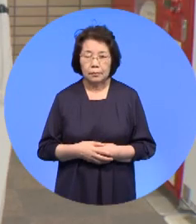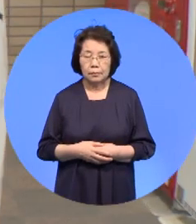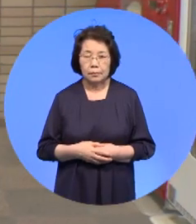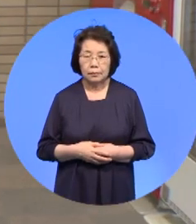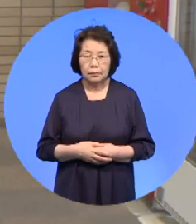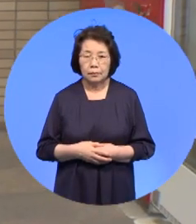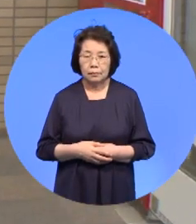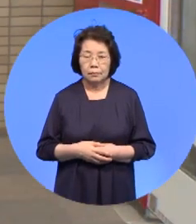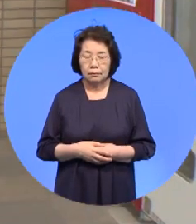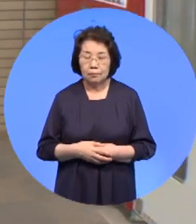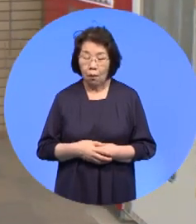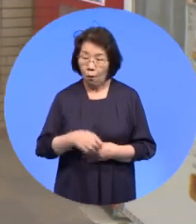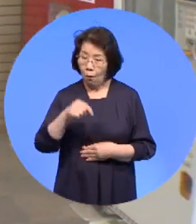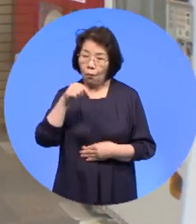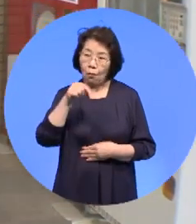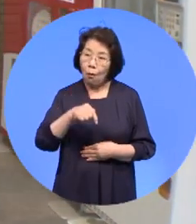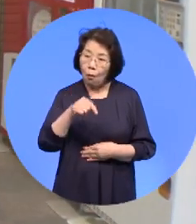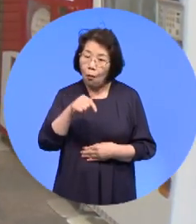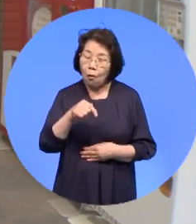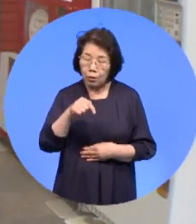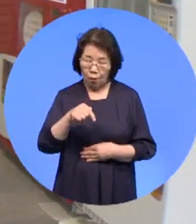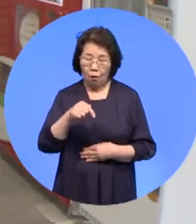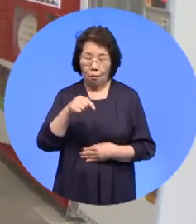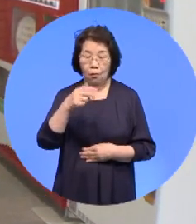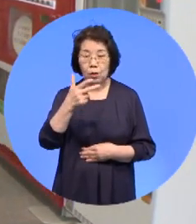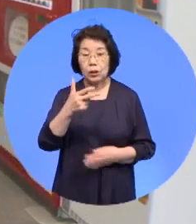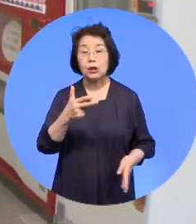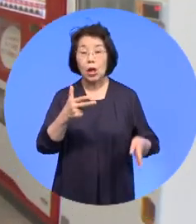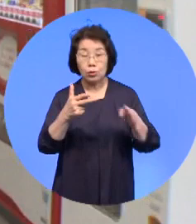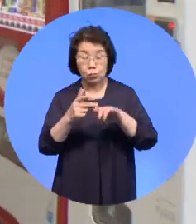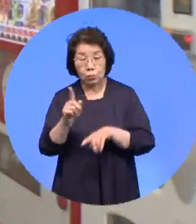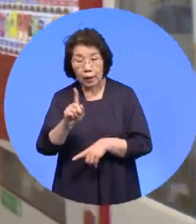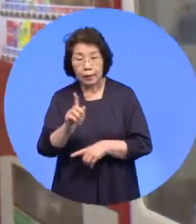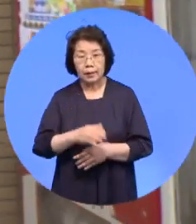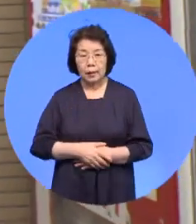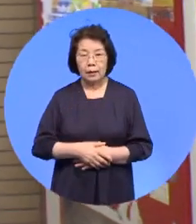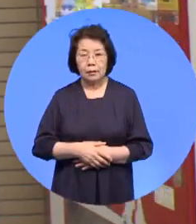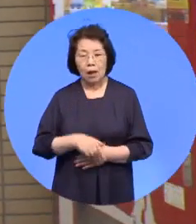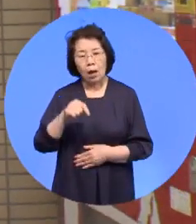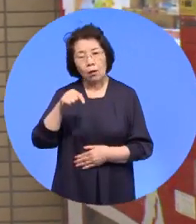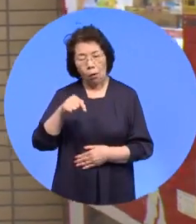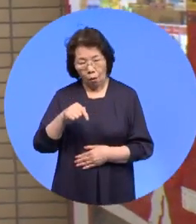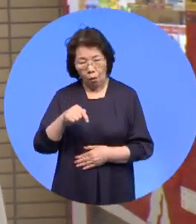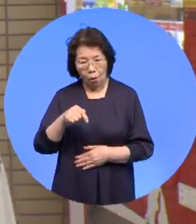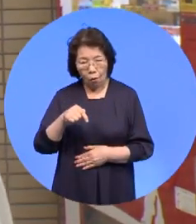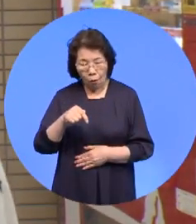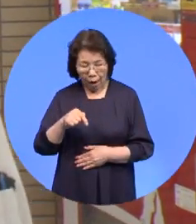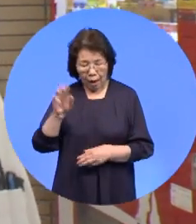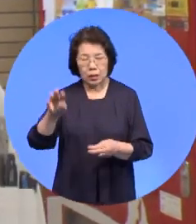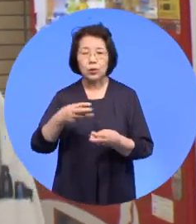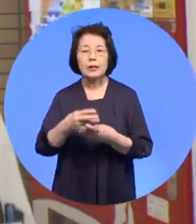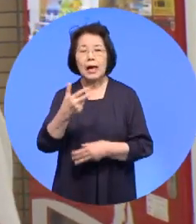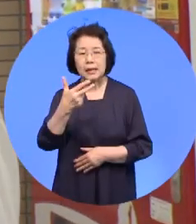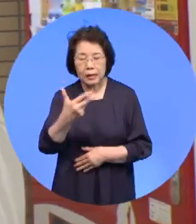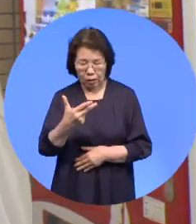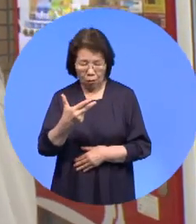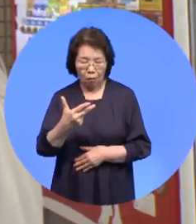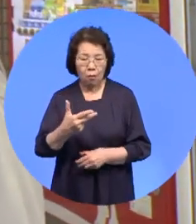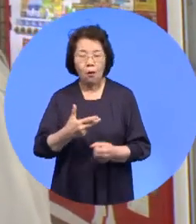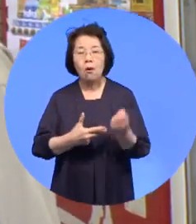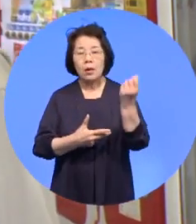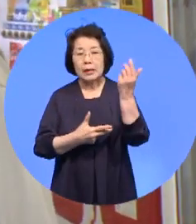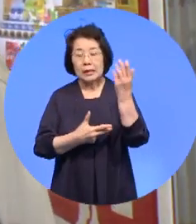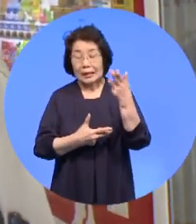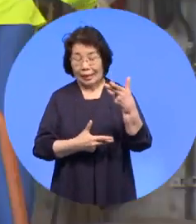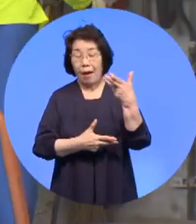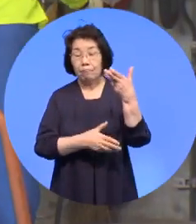あいけるんですけどここはどういった施設なんですよここはですねはリコ吹田市の資源循環エネルギーセンター